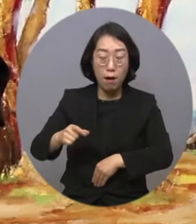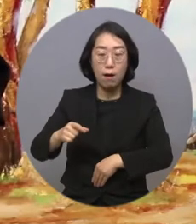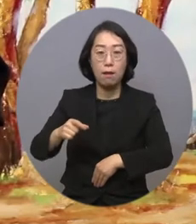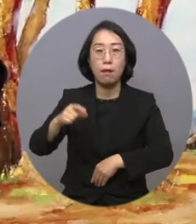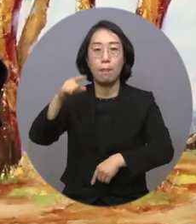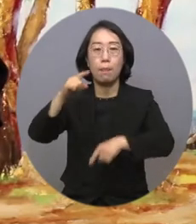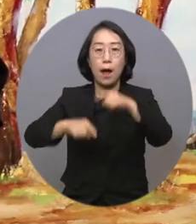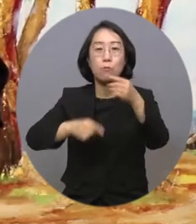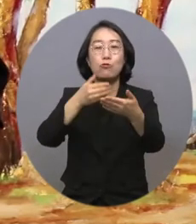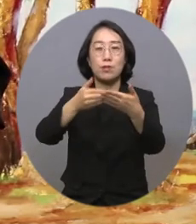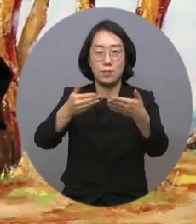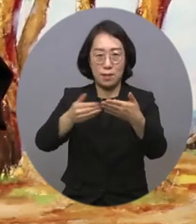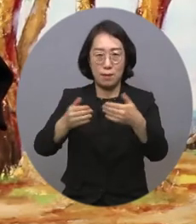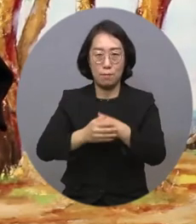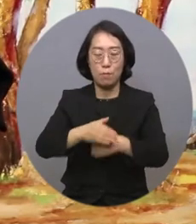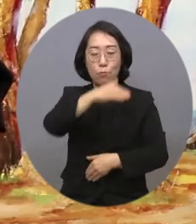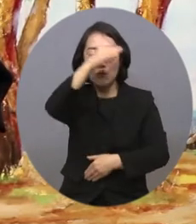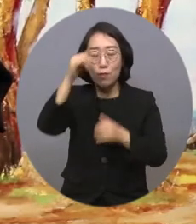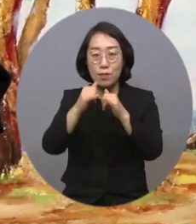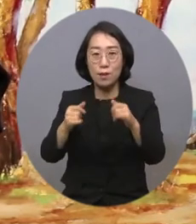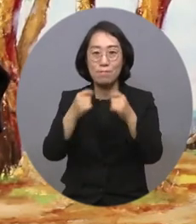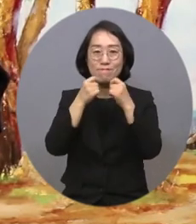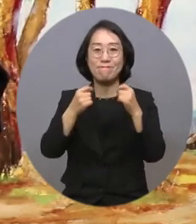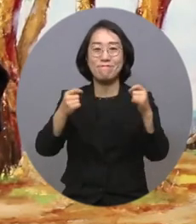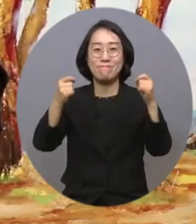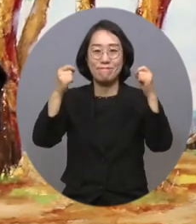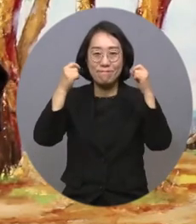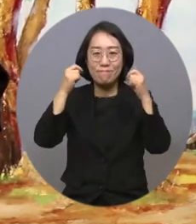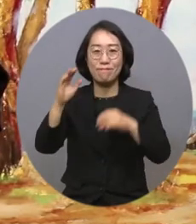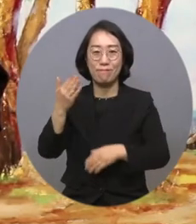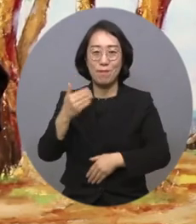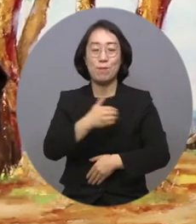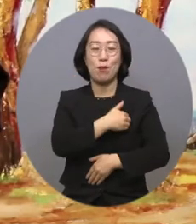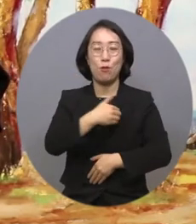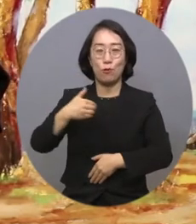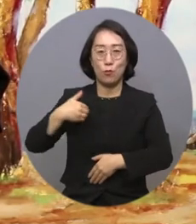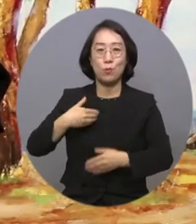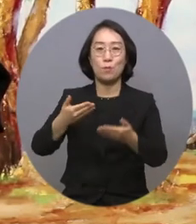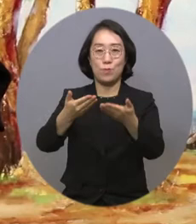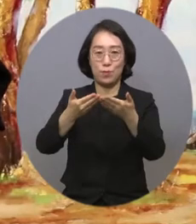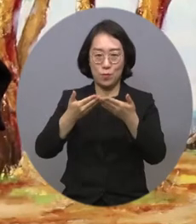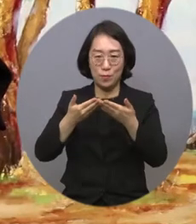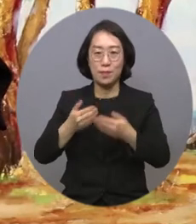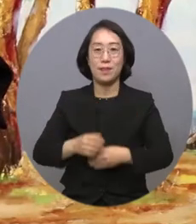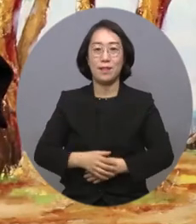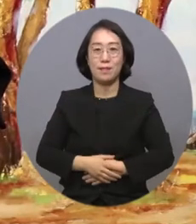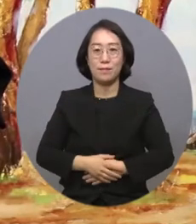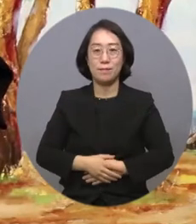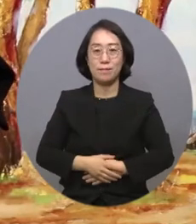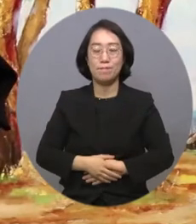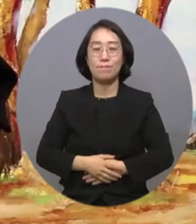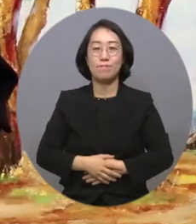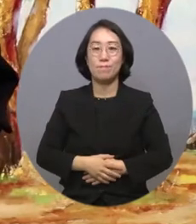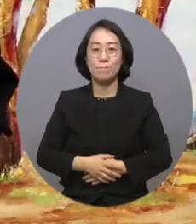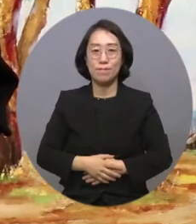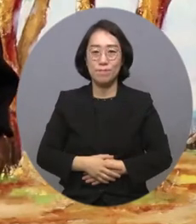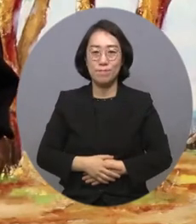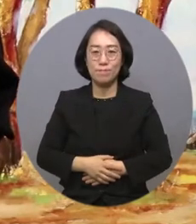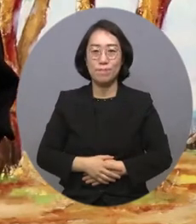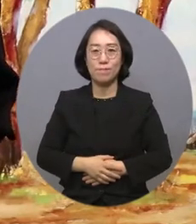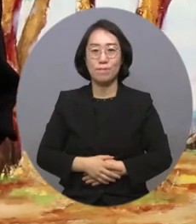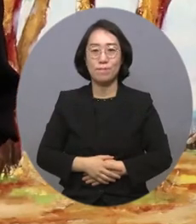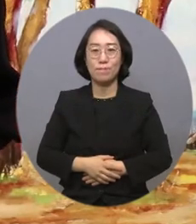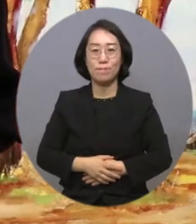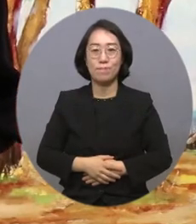작품들은 관람객들에게 환한 미소를 짓게 만드는 여유로움을 선사하고 있습니다. 복지TV 뉴스